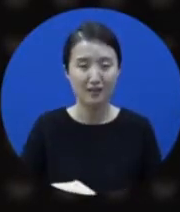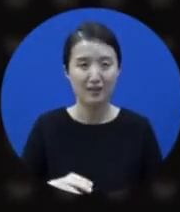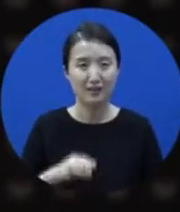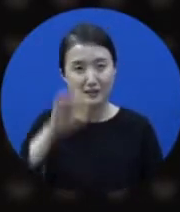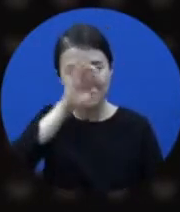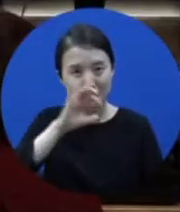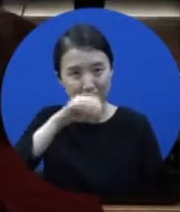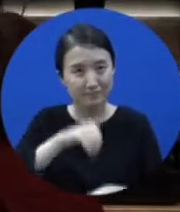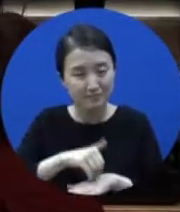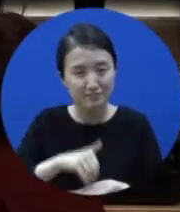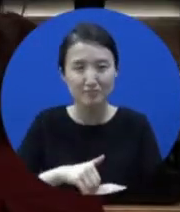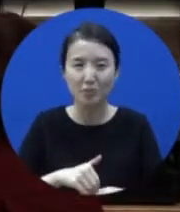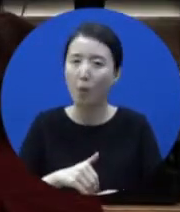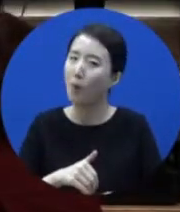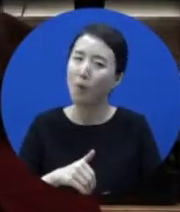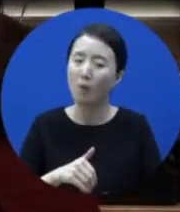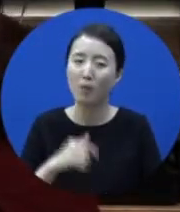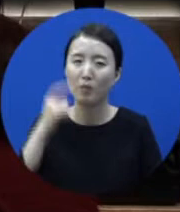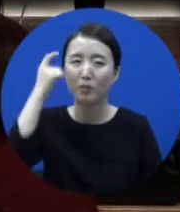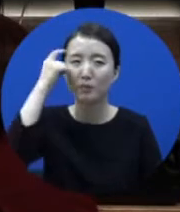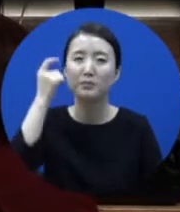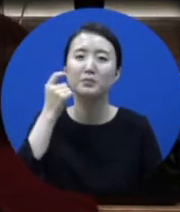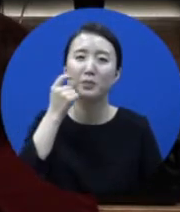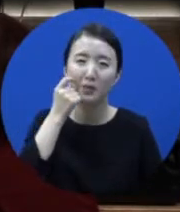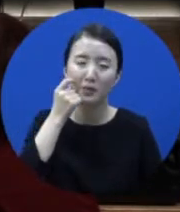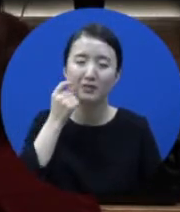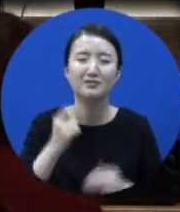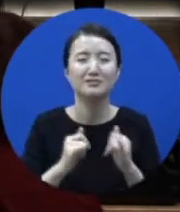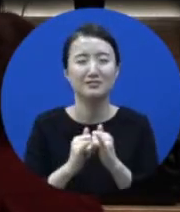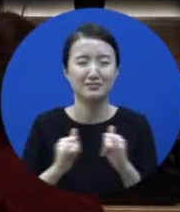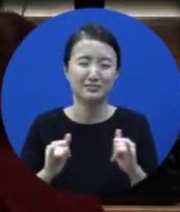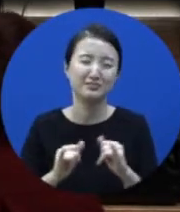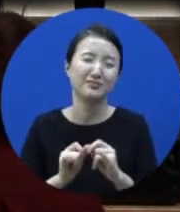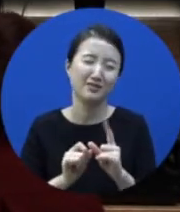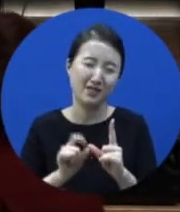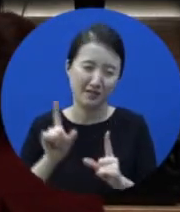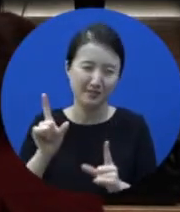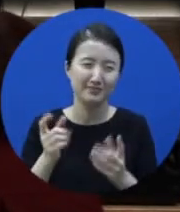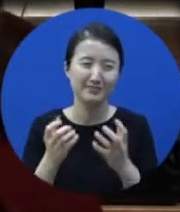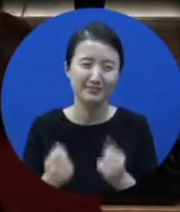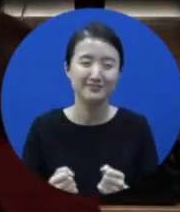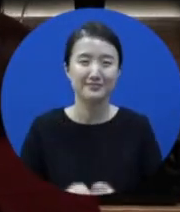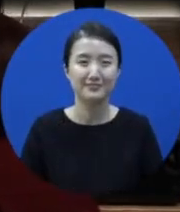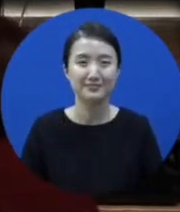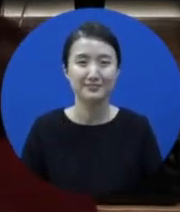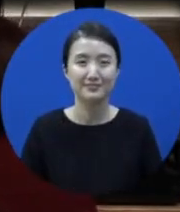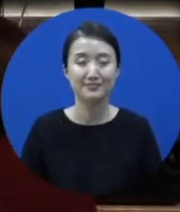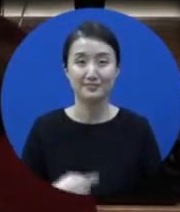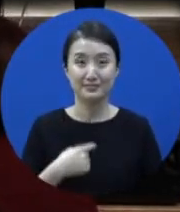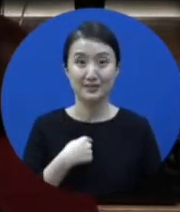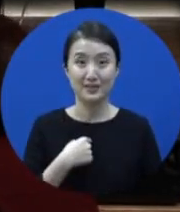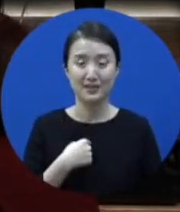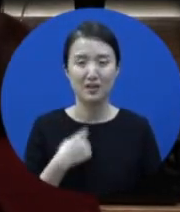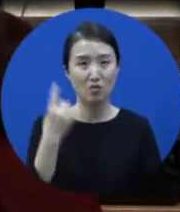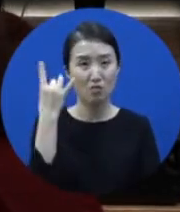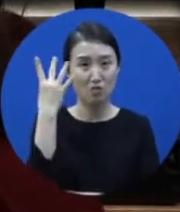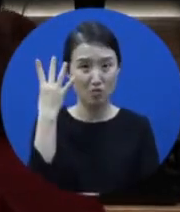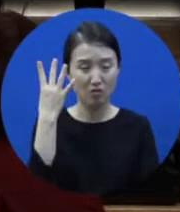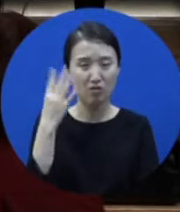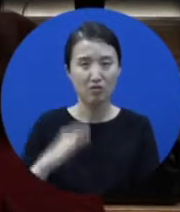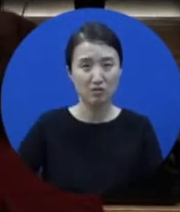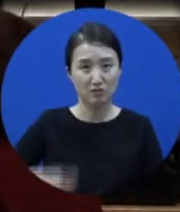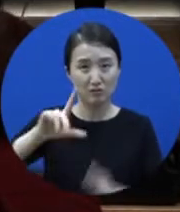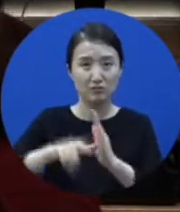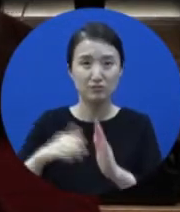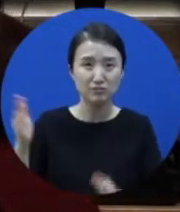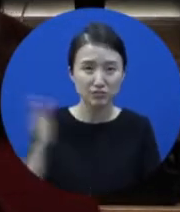대부분입니다. 그런데 저도요, 처음부터 목소리가 이렇게 아나운서처럼 좋지 않았어요. 저는 굉장히 작은 목소리에 기어